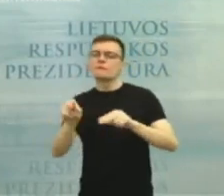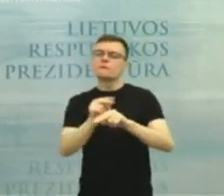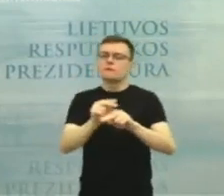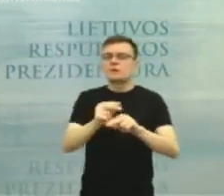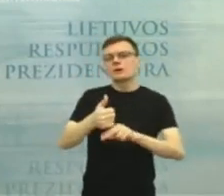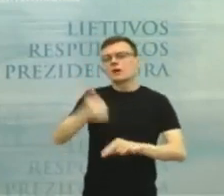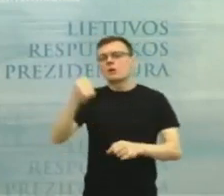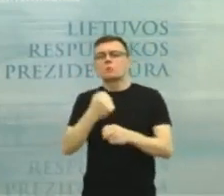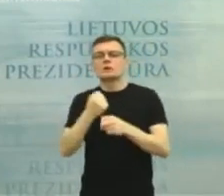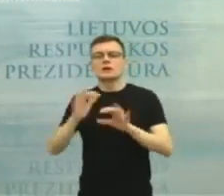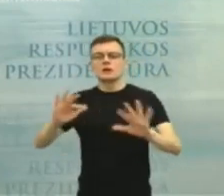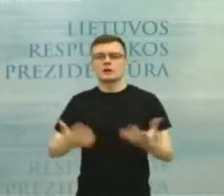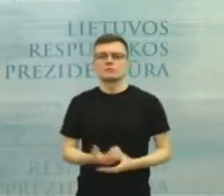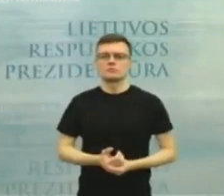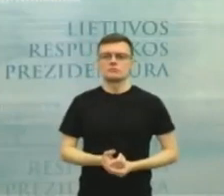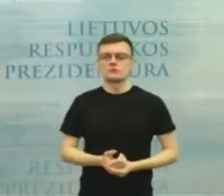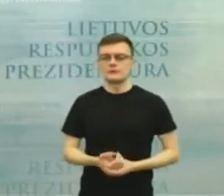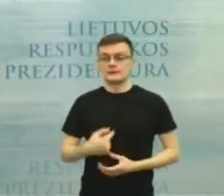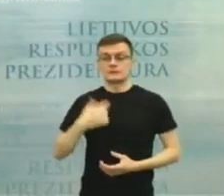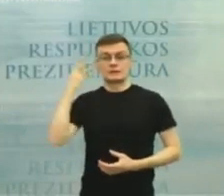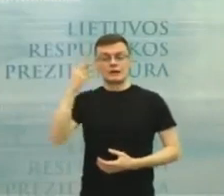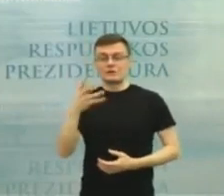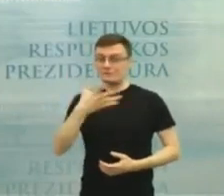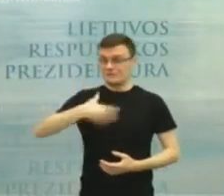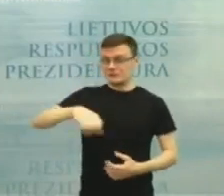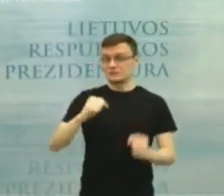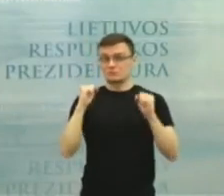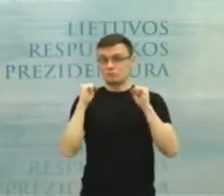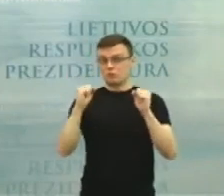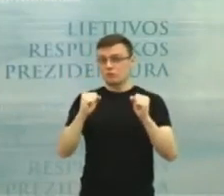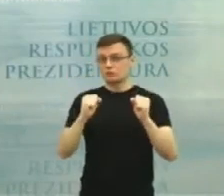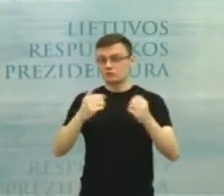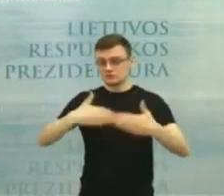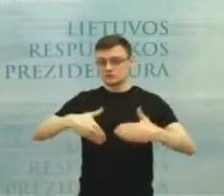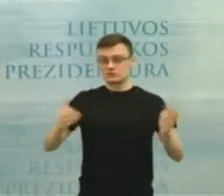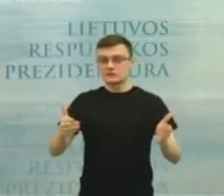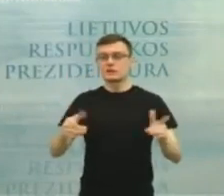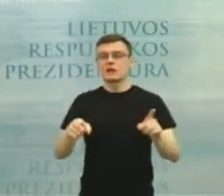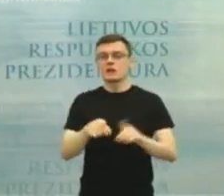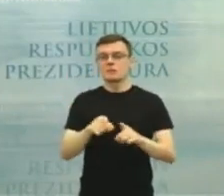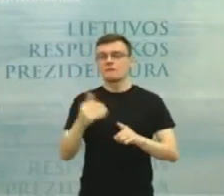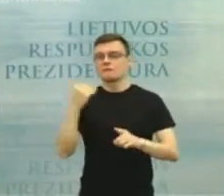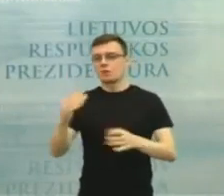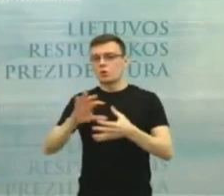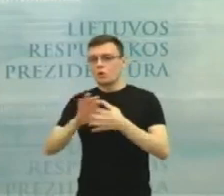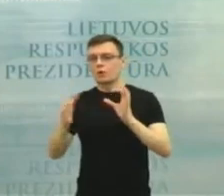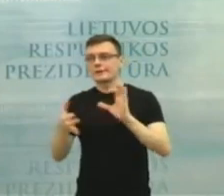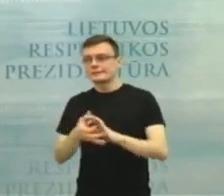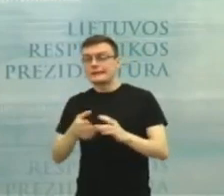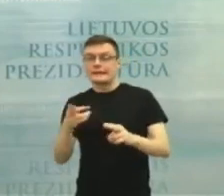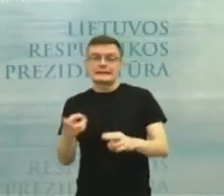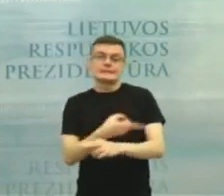padaryti geriau. Tikrai manau, kad visai sporto sistemai nelabai geras pasirodymas olimpinėse